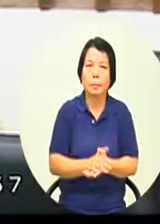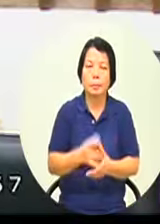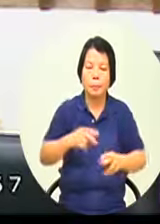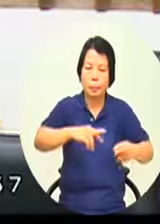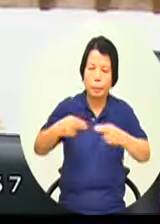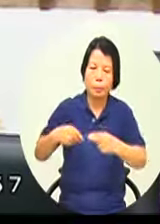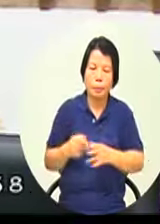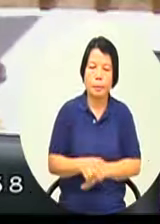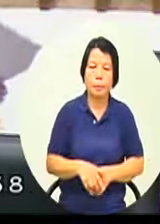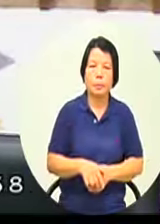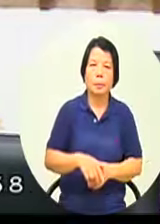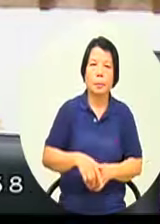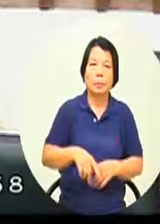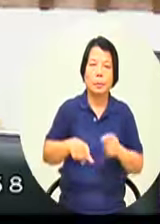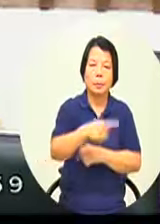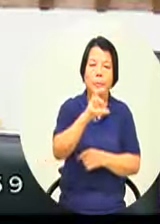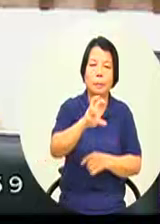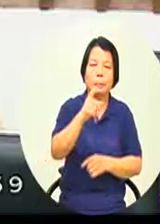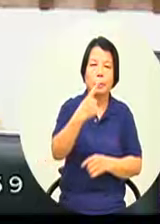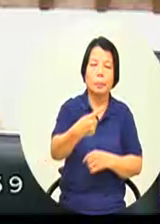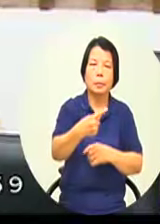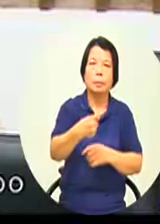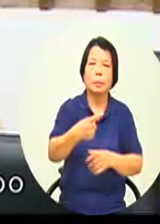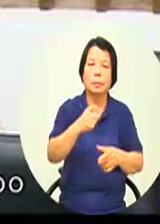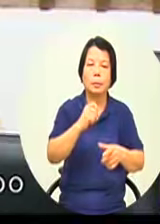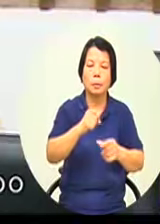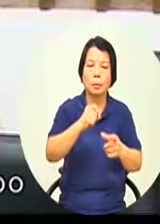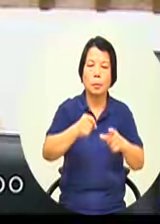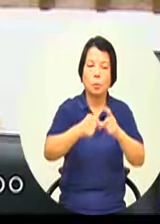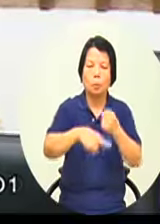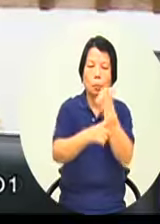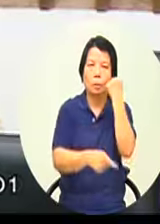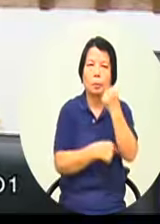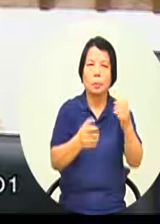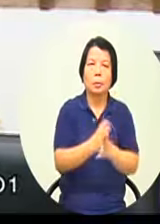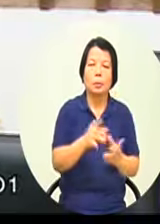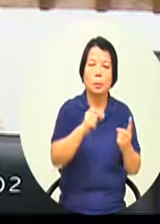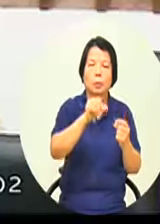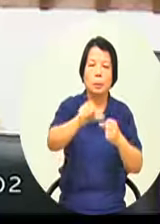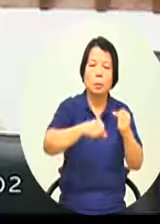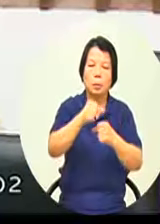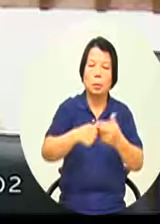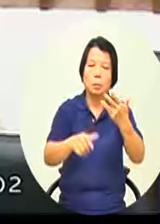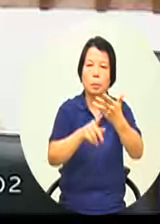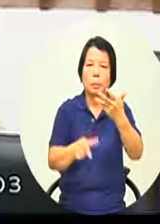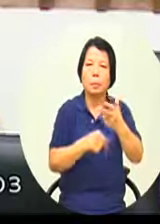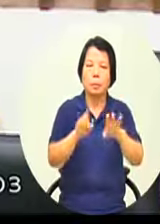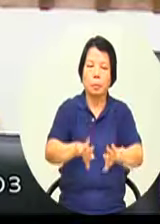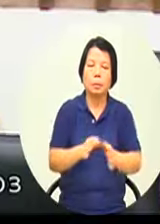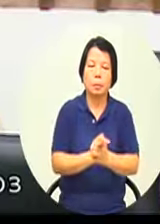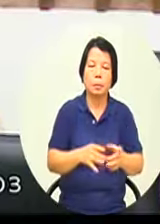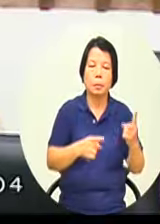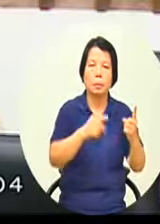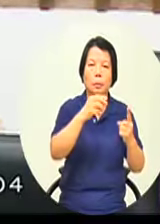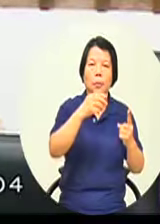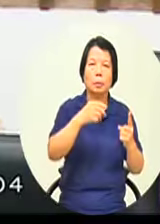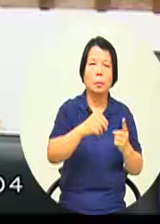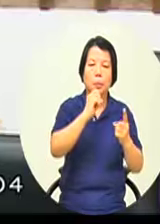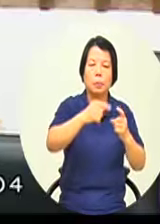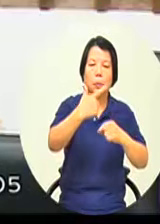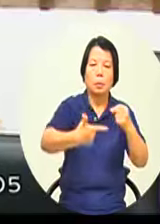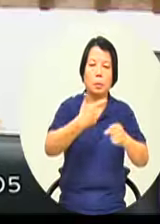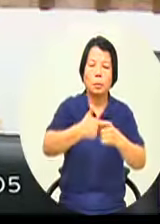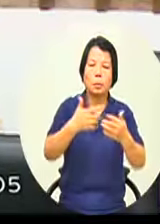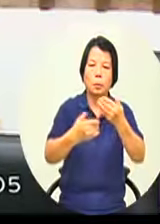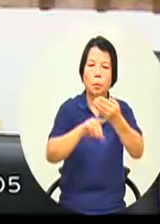建181公尺？所以在2015年的8月19号动工，预计在2016年的九月完工